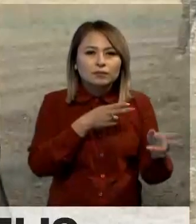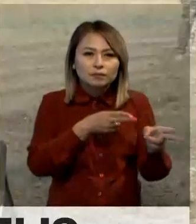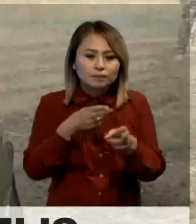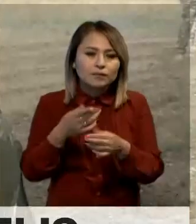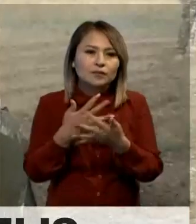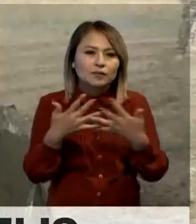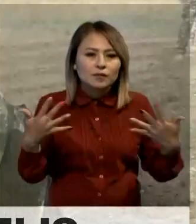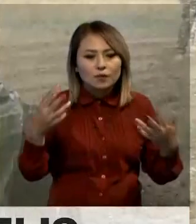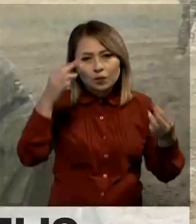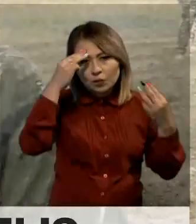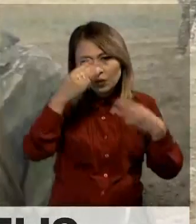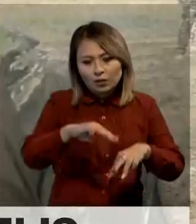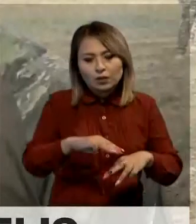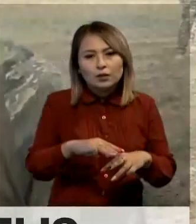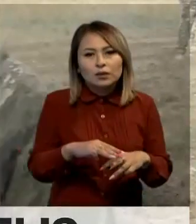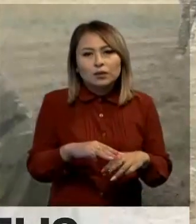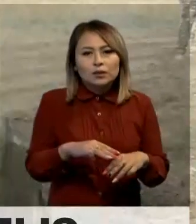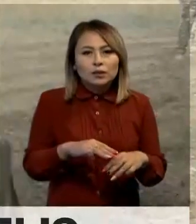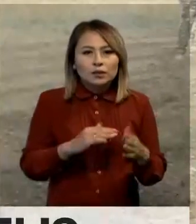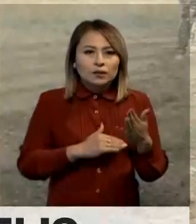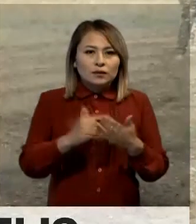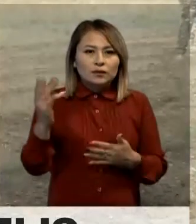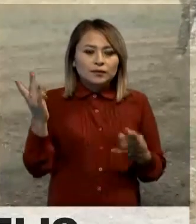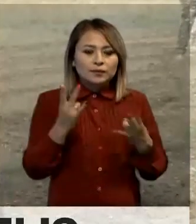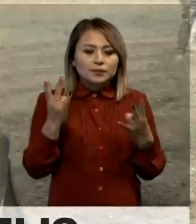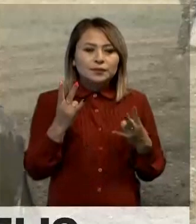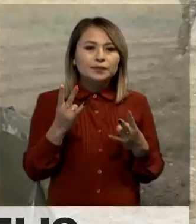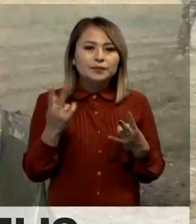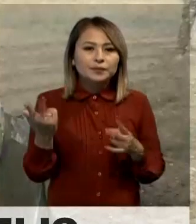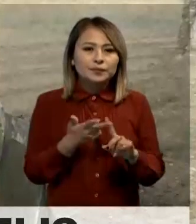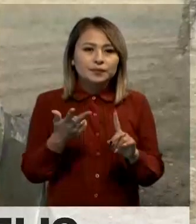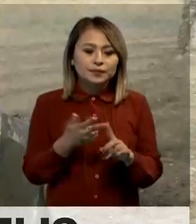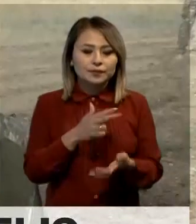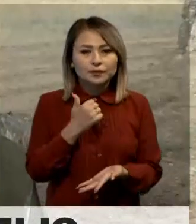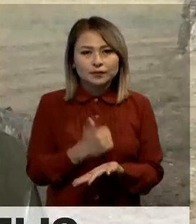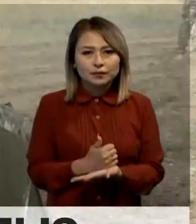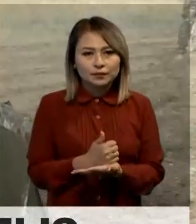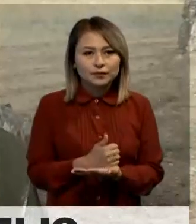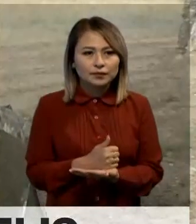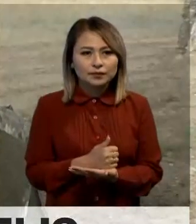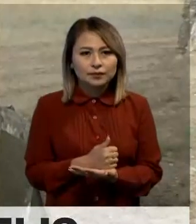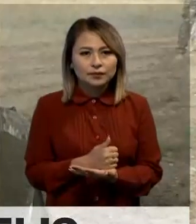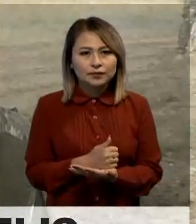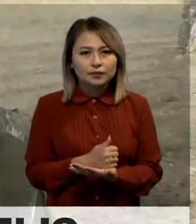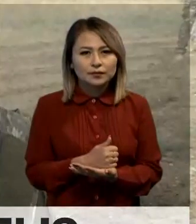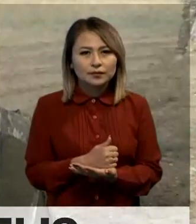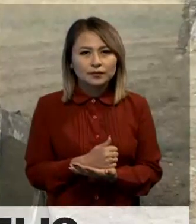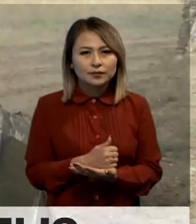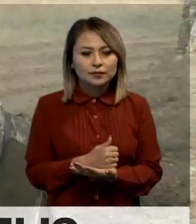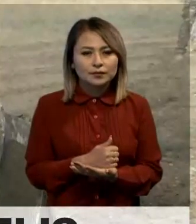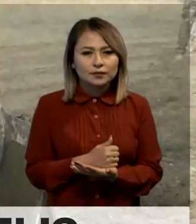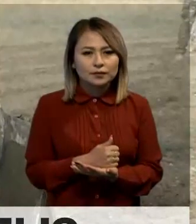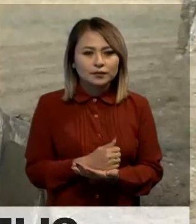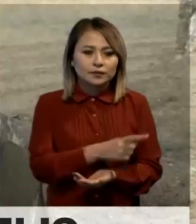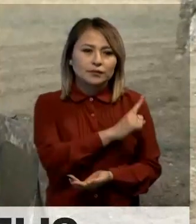барлығы заманауи жоғары деңгейде болуы. Үшіншіден ең бастысы ойлайтыным, енді бізге бұл күш